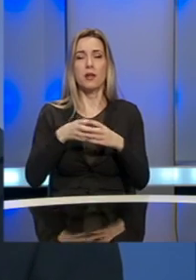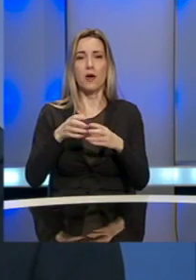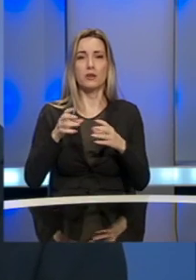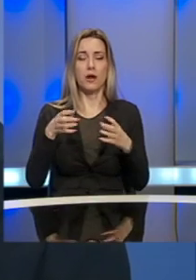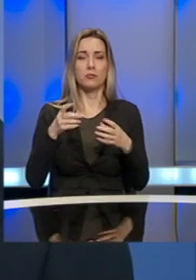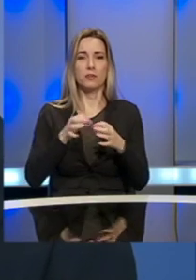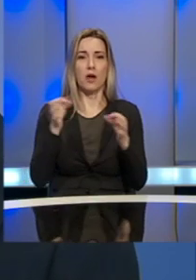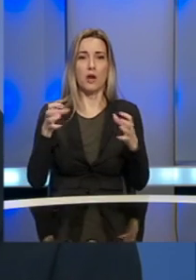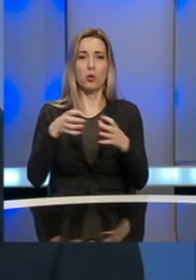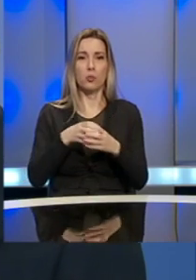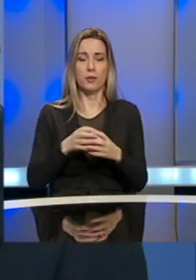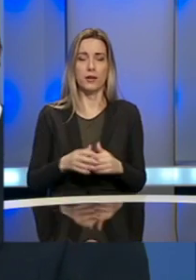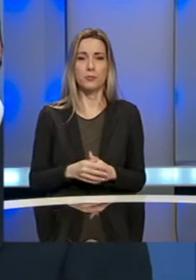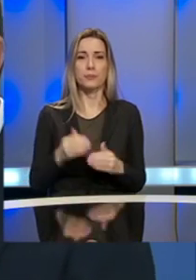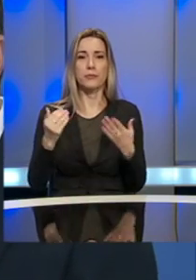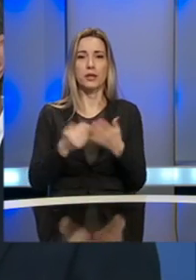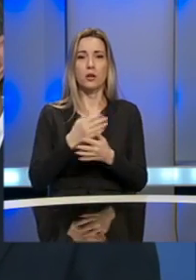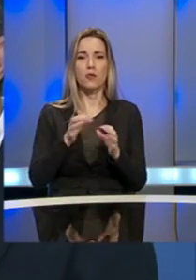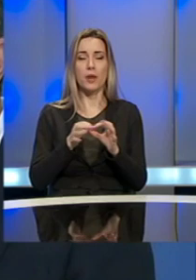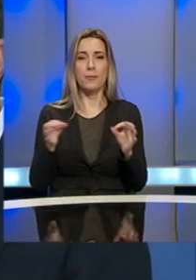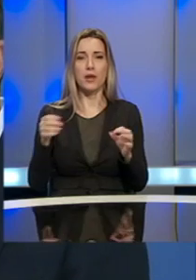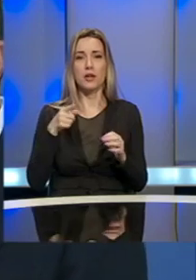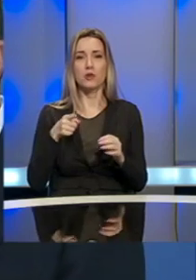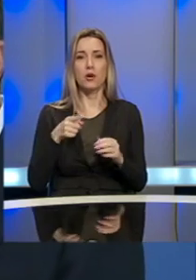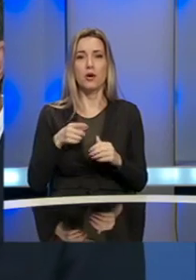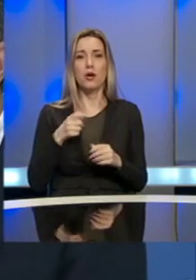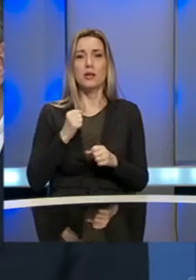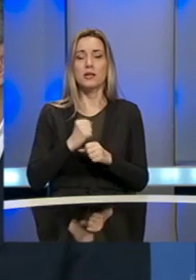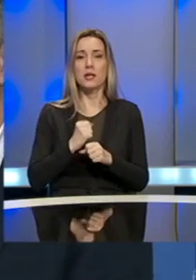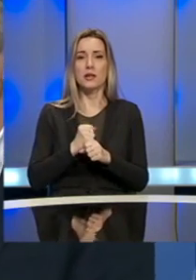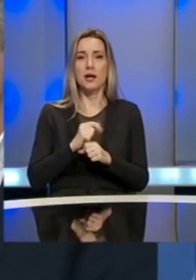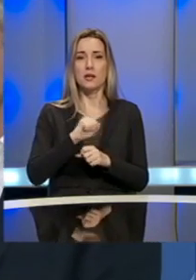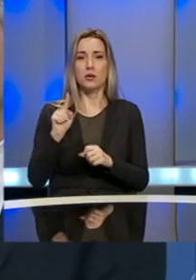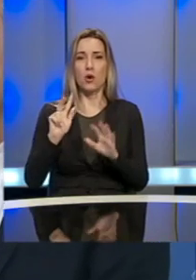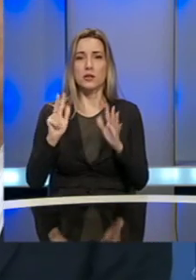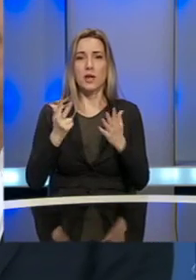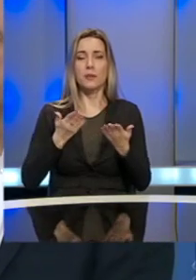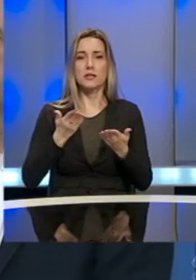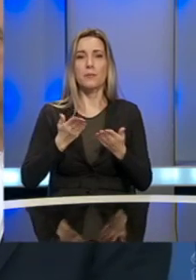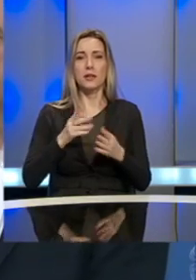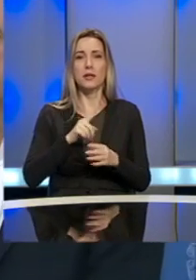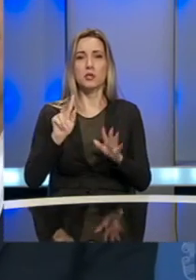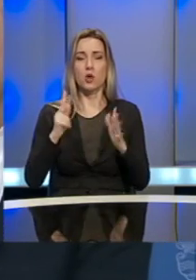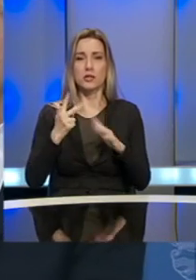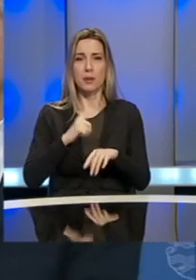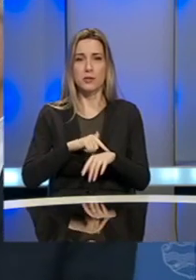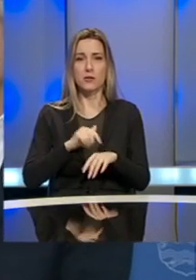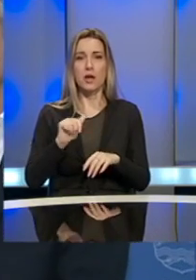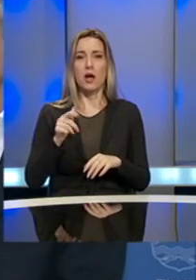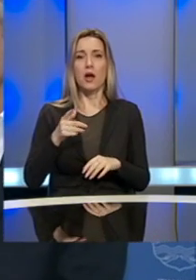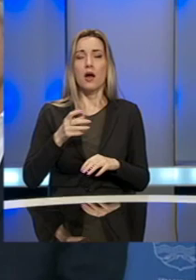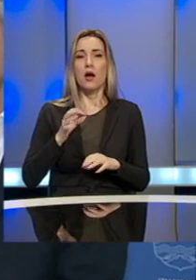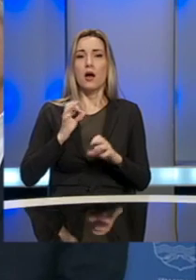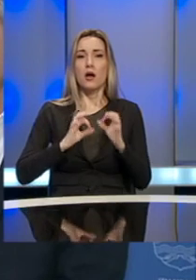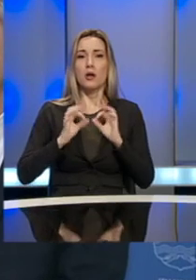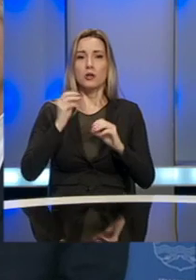slično. Evo, najnovije mjere su to da drugstori sada radi do 18 časova, pekare do 18 časova, veledrogerije, pritom